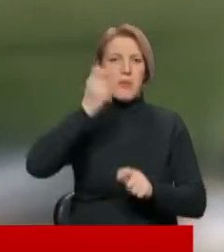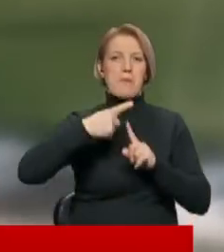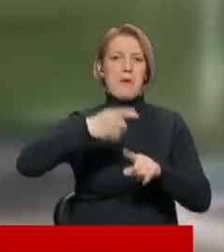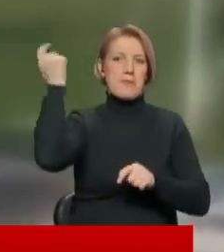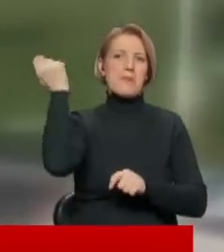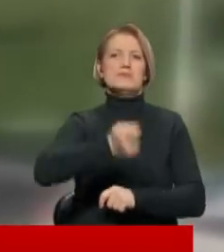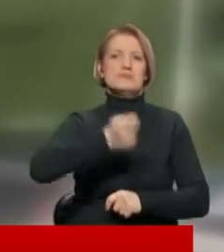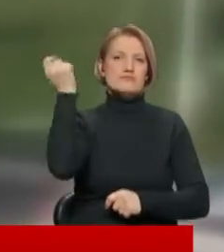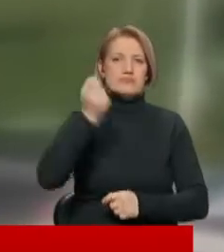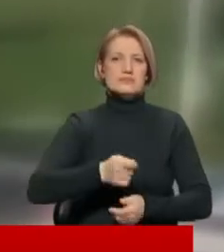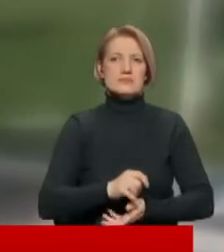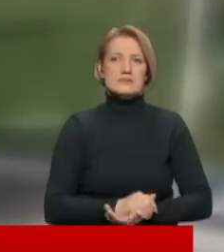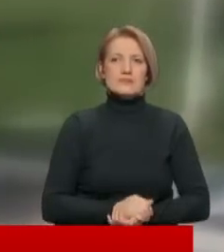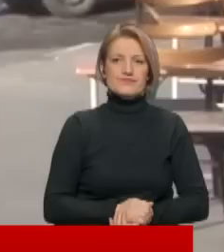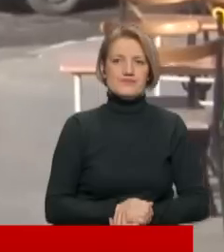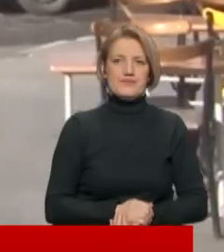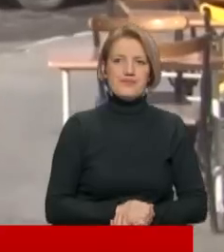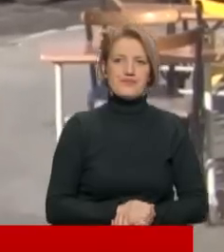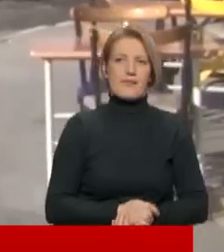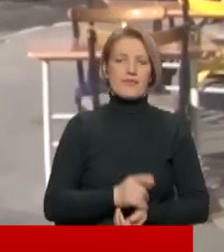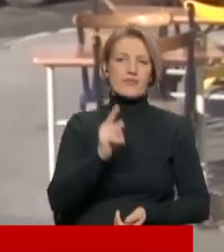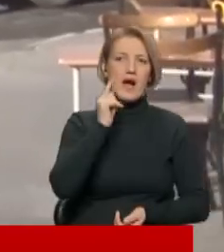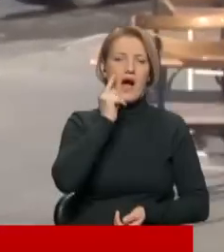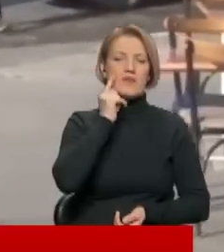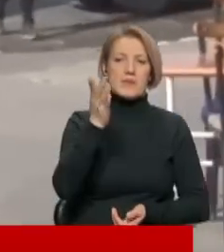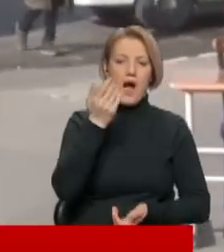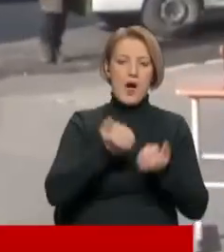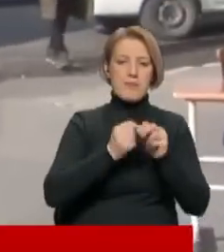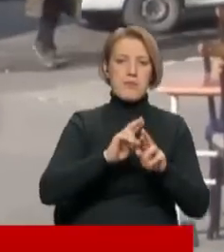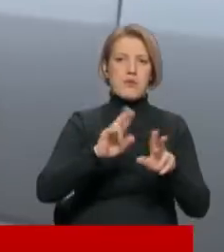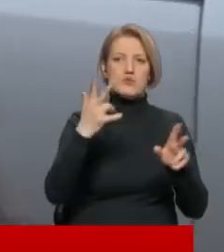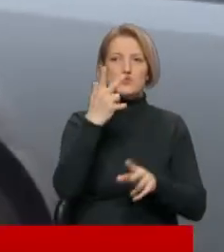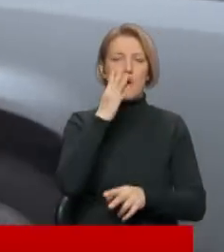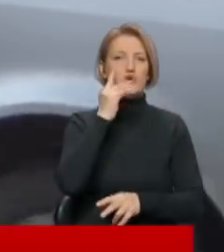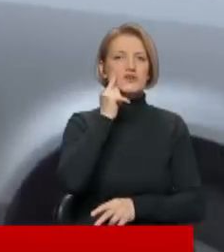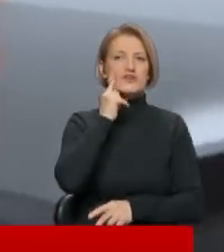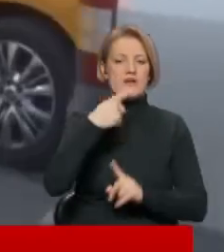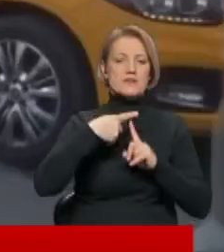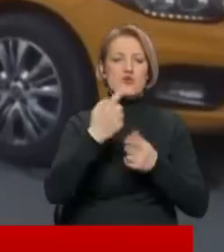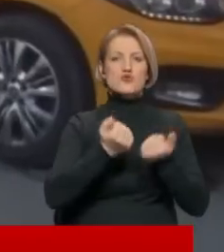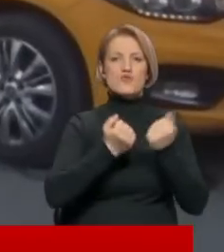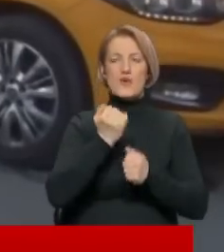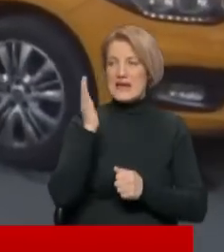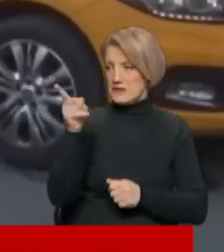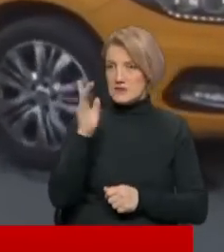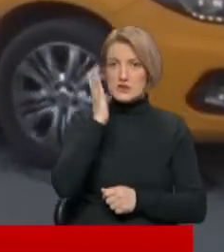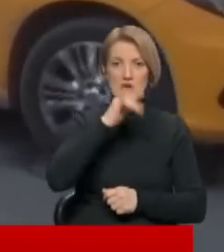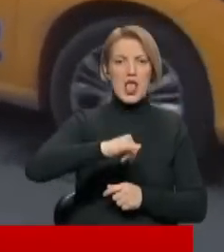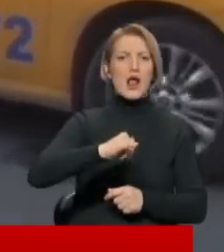saldırdı adamın arabasını parçalamışlar 3-4 kişi taksi şoförü